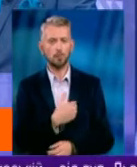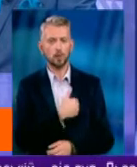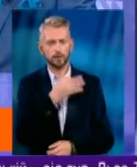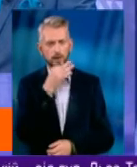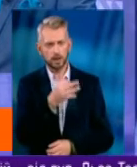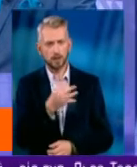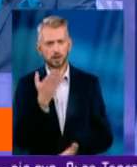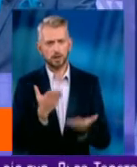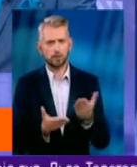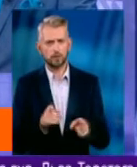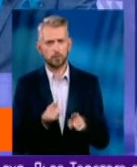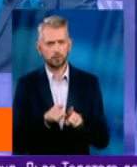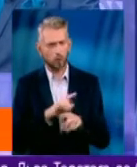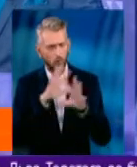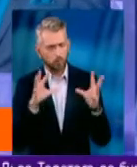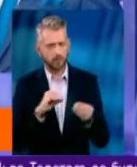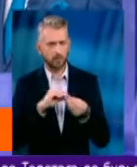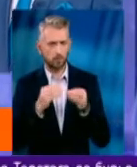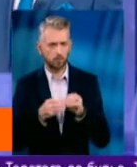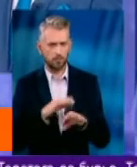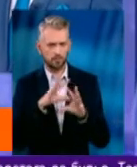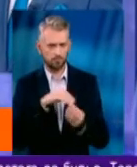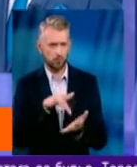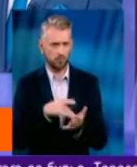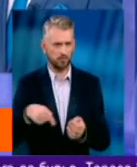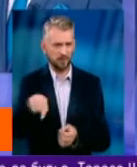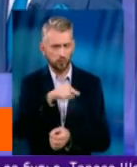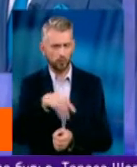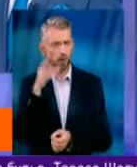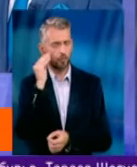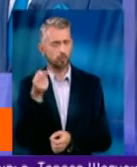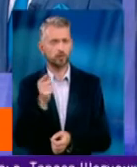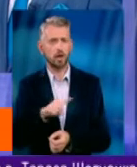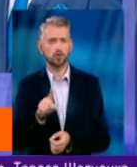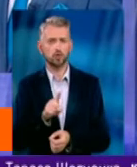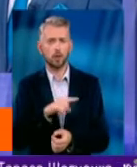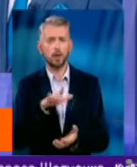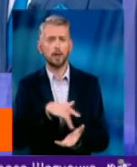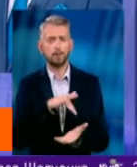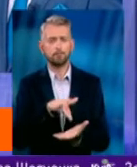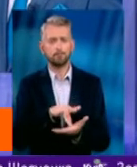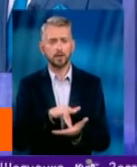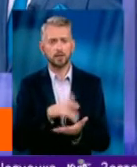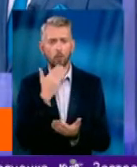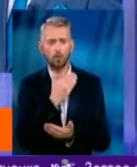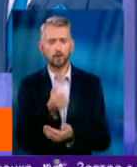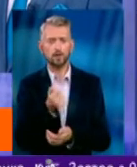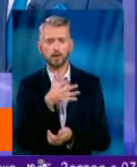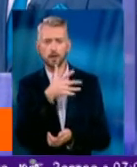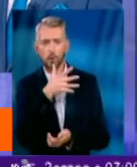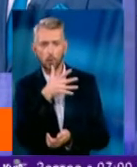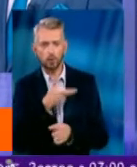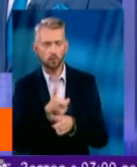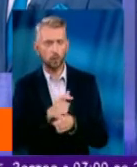що це, напевно, така більш комплексна проблема загалом по місту, враховуючи те, що місто останні кілька років